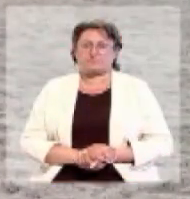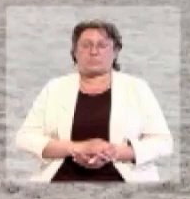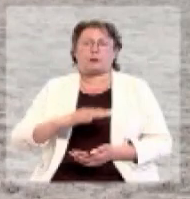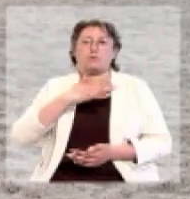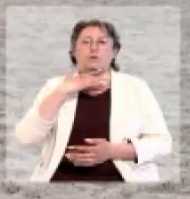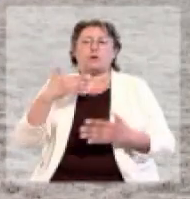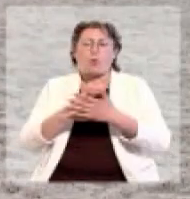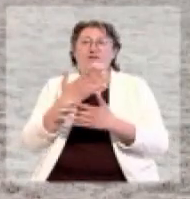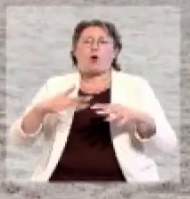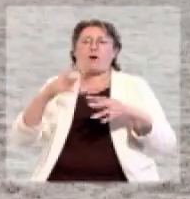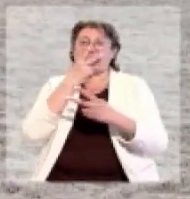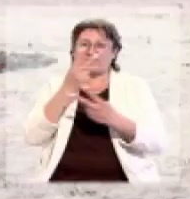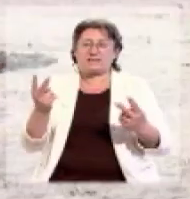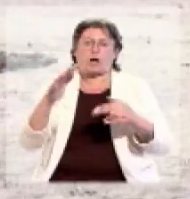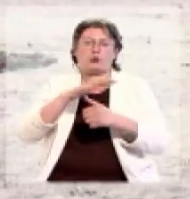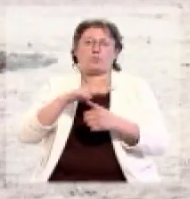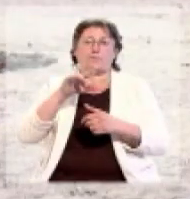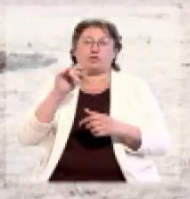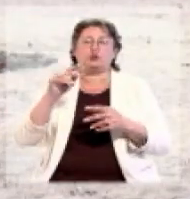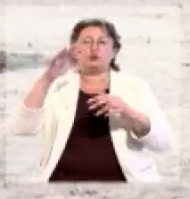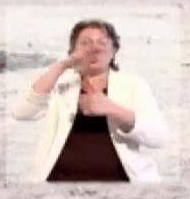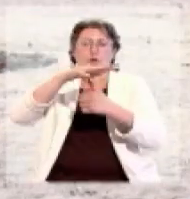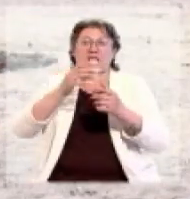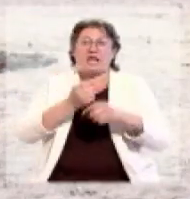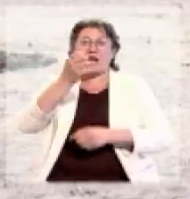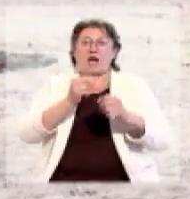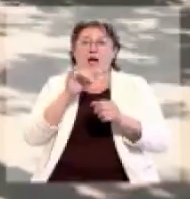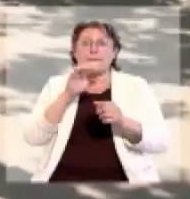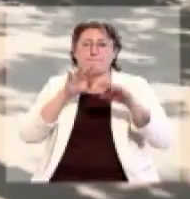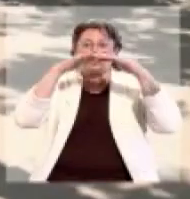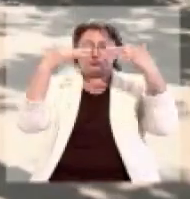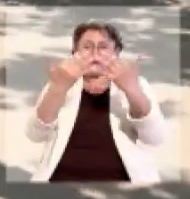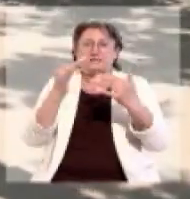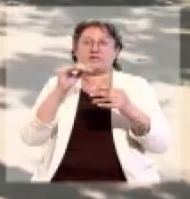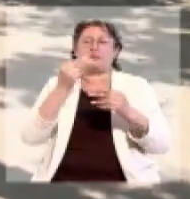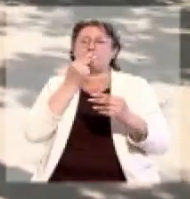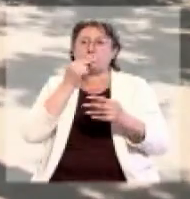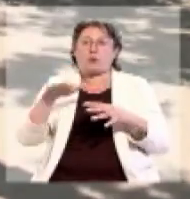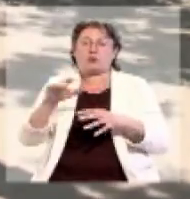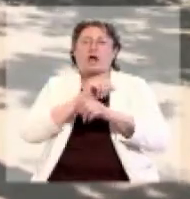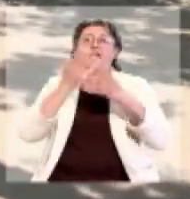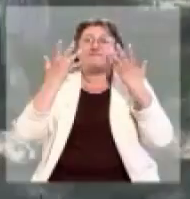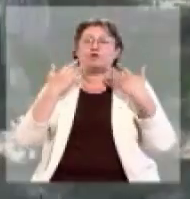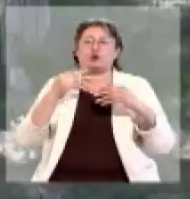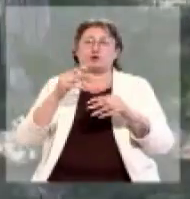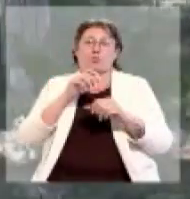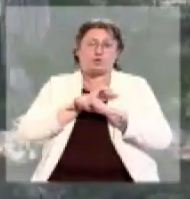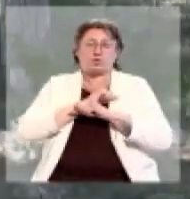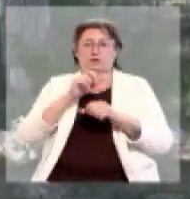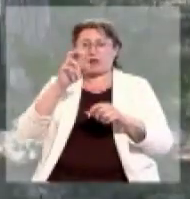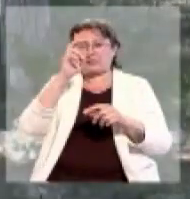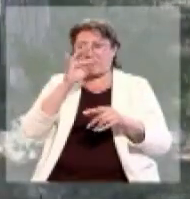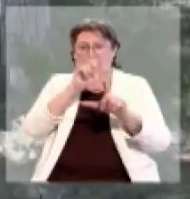Новый облик городского пляжа, зонтики из камыша, детская площадка и фудкорт. На комфортный отдых горожан выделено